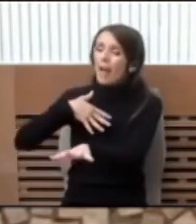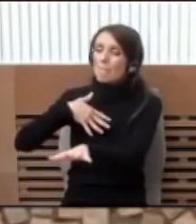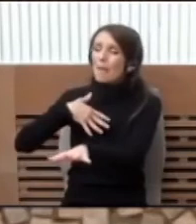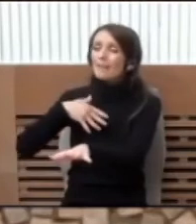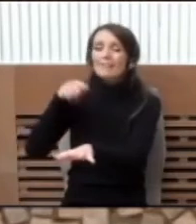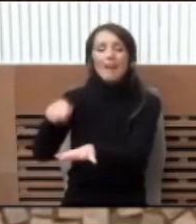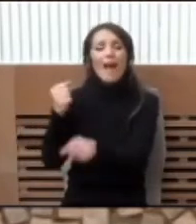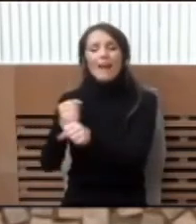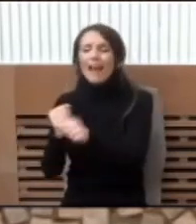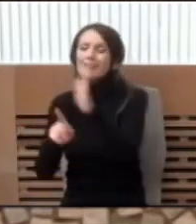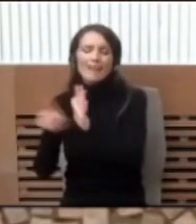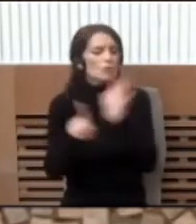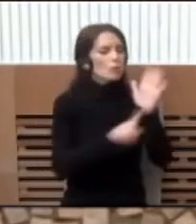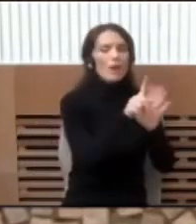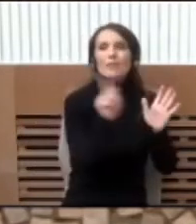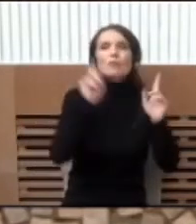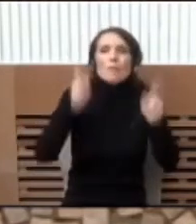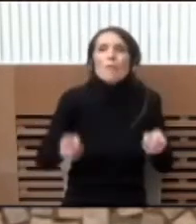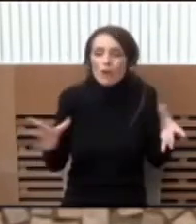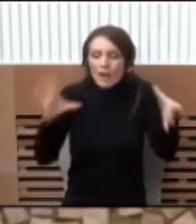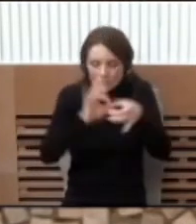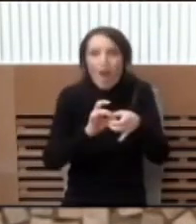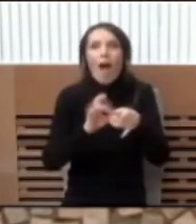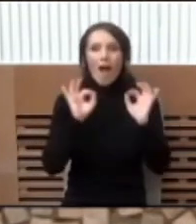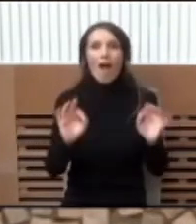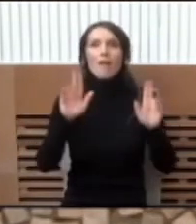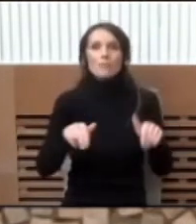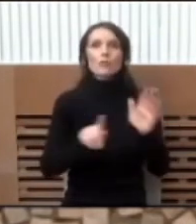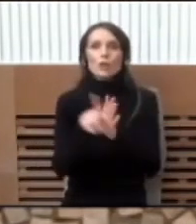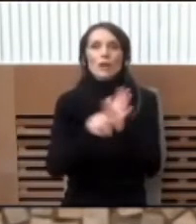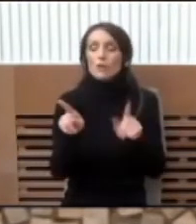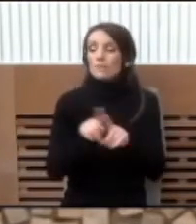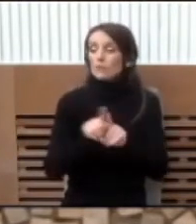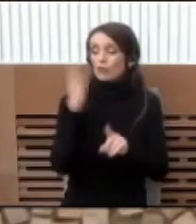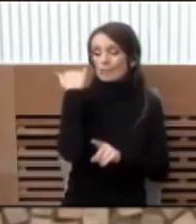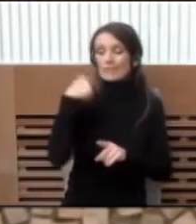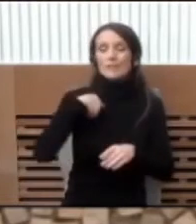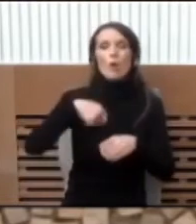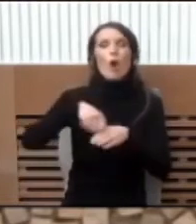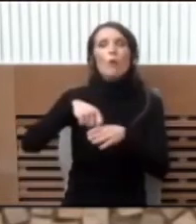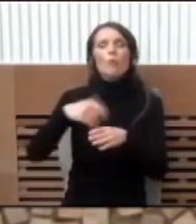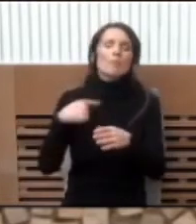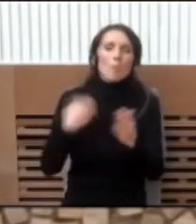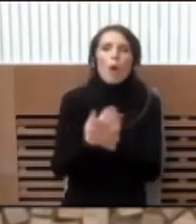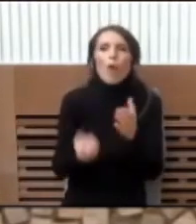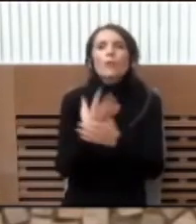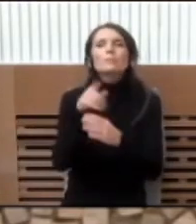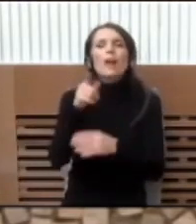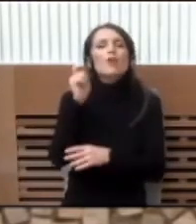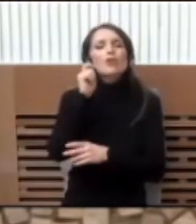tesne međusobne saradnje. Takođe, ovih dana obnovili smo u inoviranom sastavu rad Ženske parlamentarne